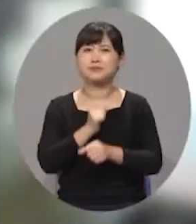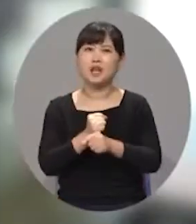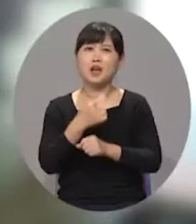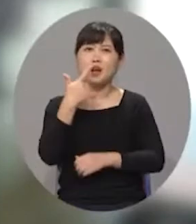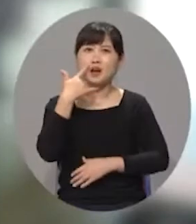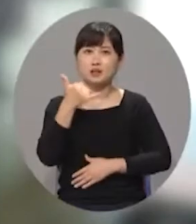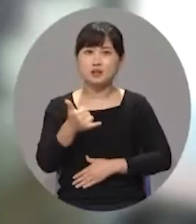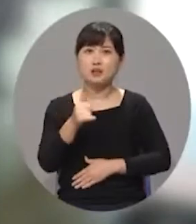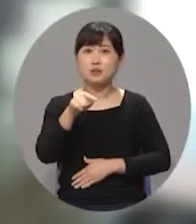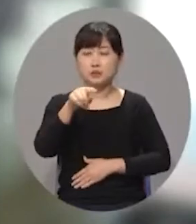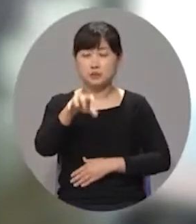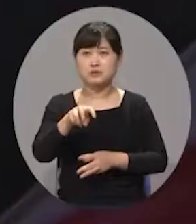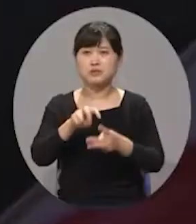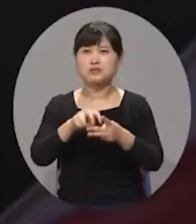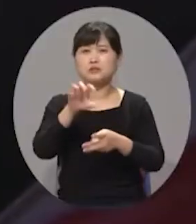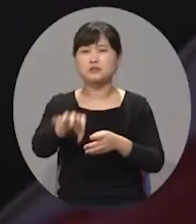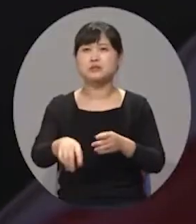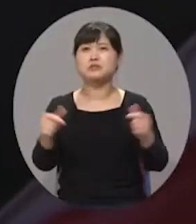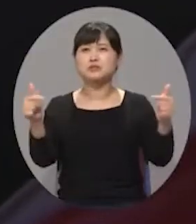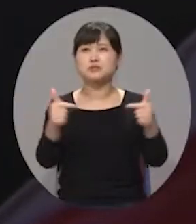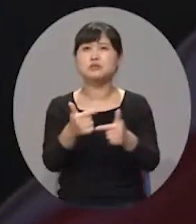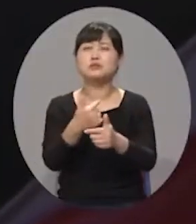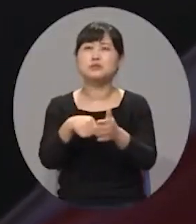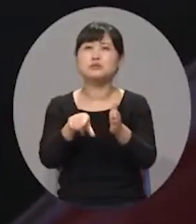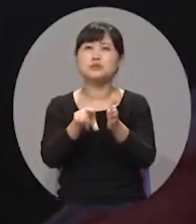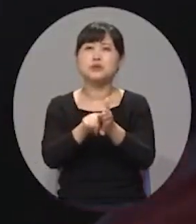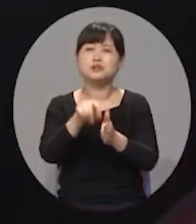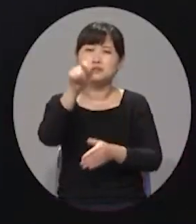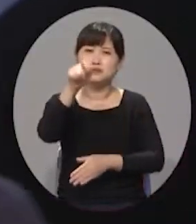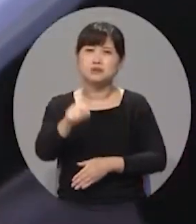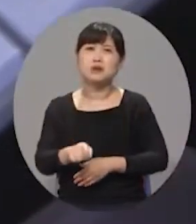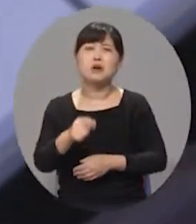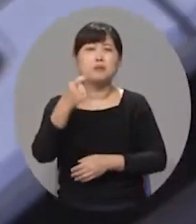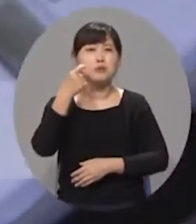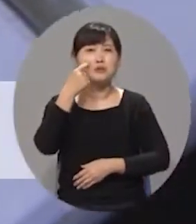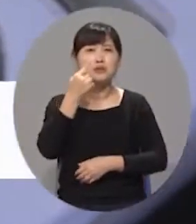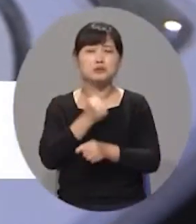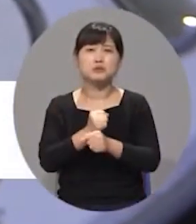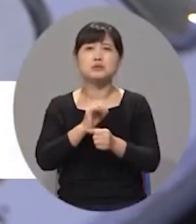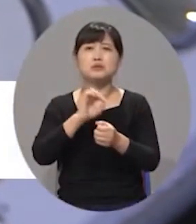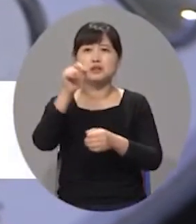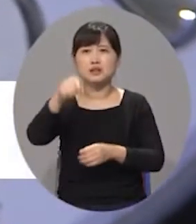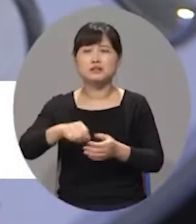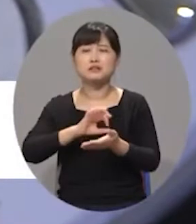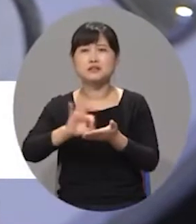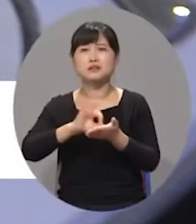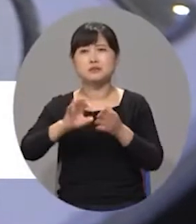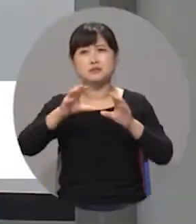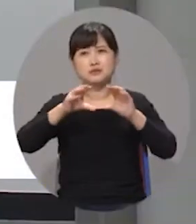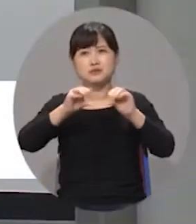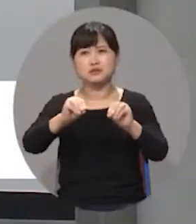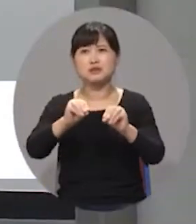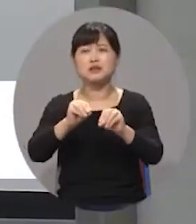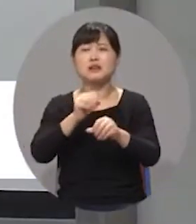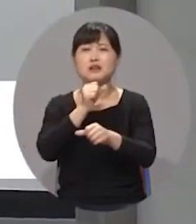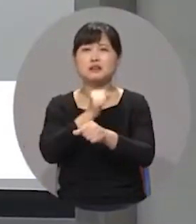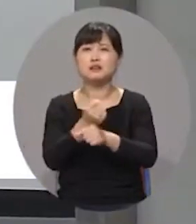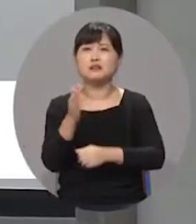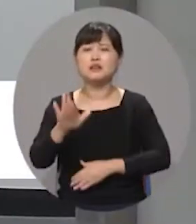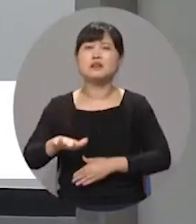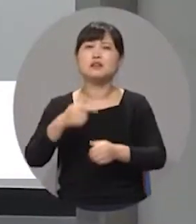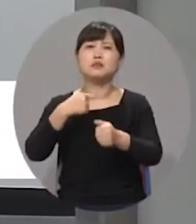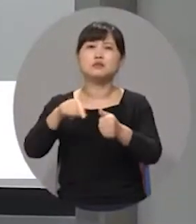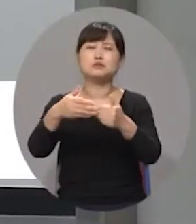학부모들이 해당 센터에서 치료비 명목으로 지원금을 결제하지 못하도록 카드 사용 정지 처분을 받은 건데